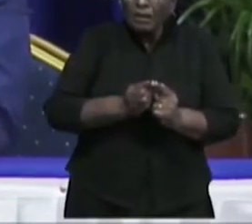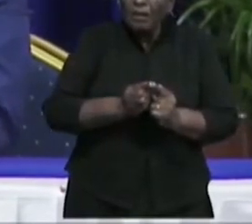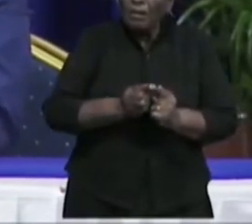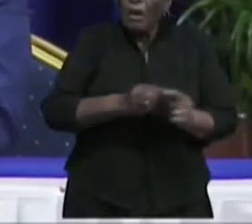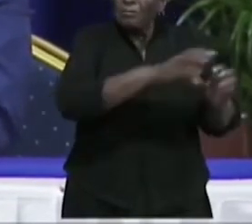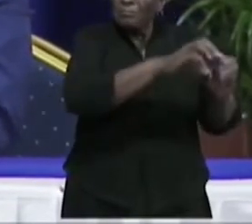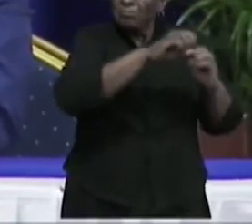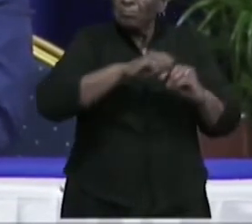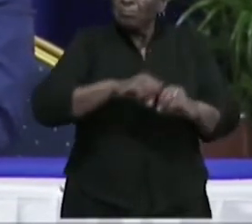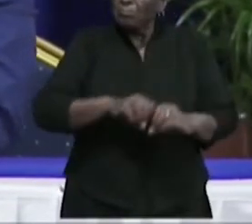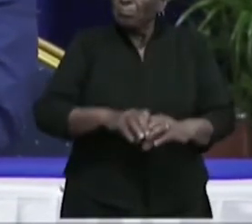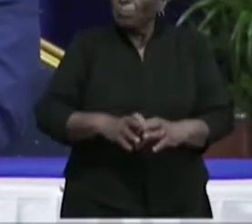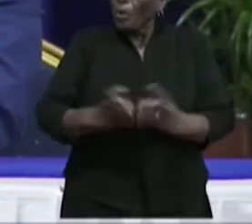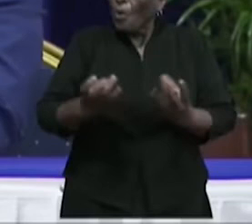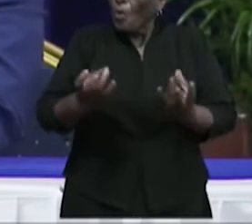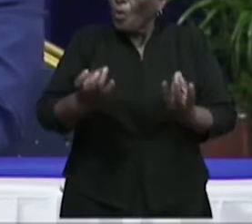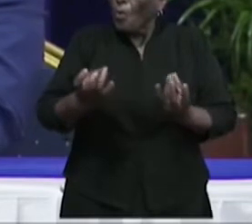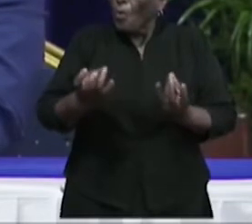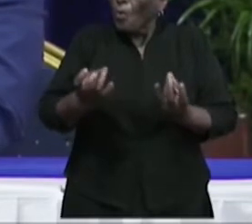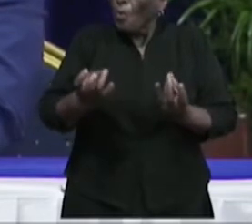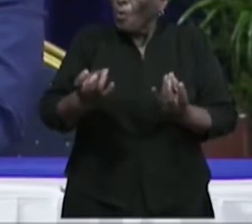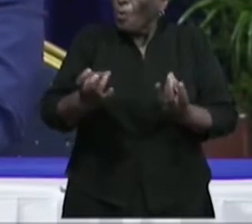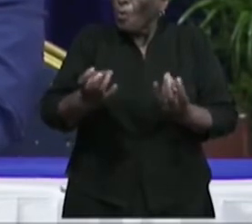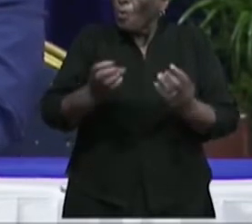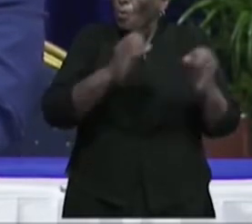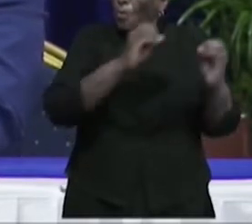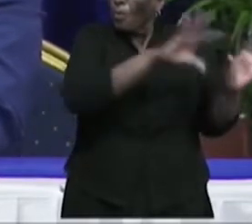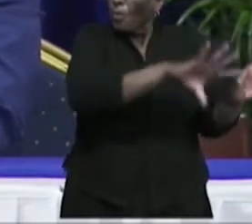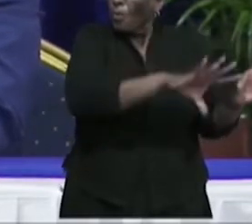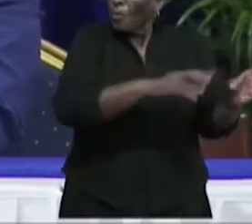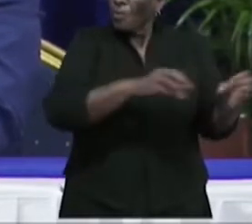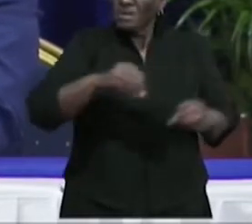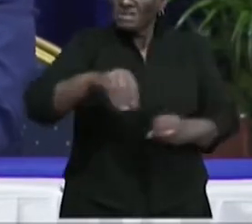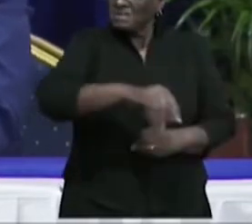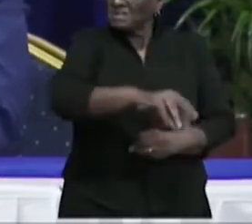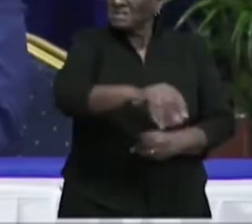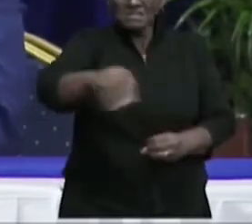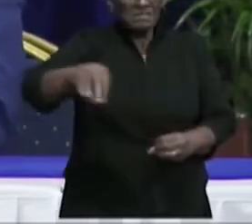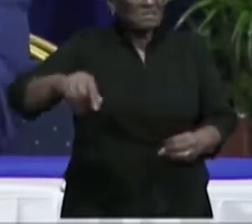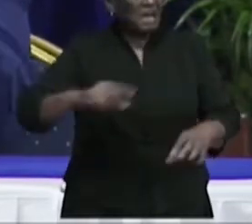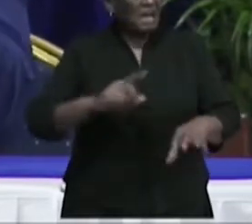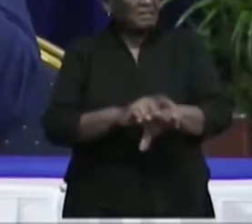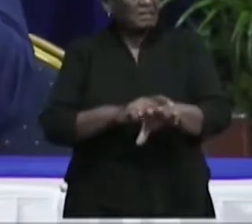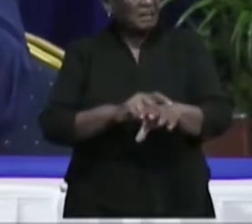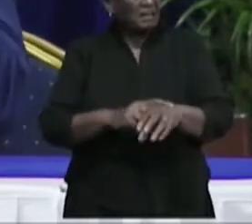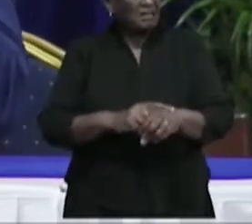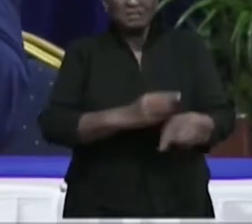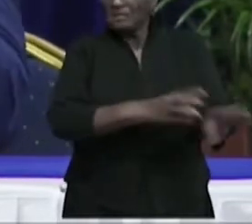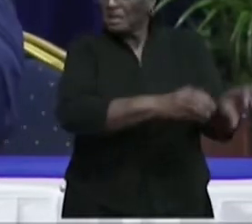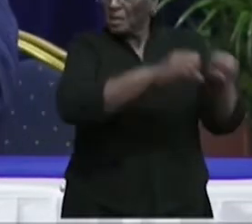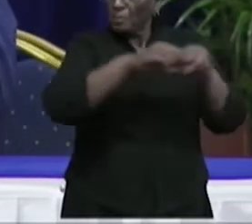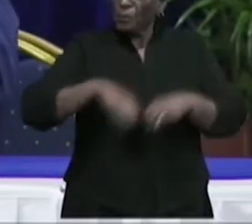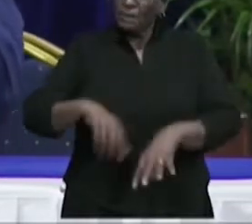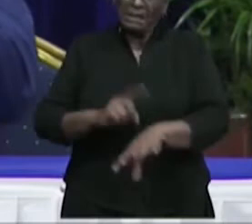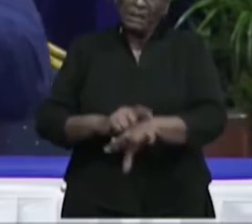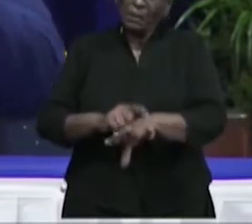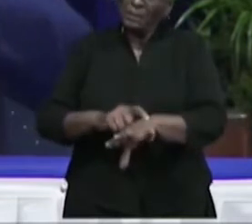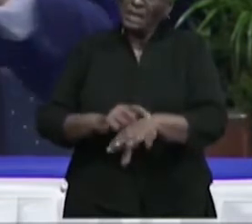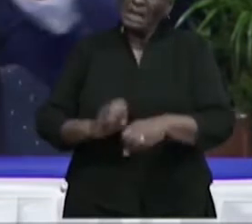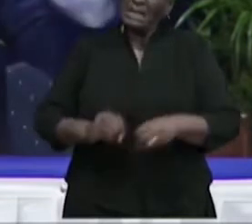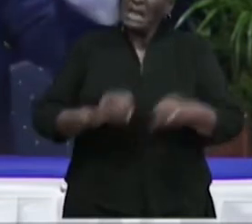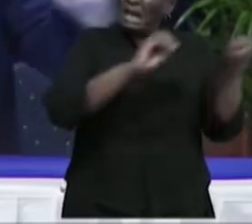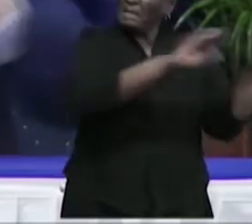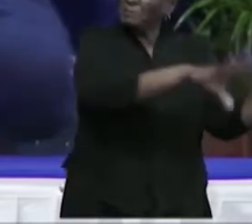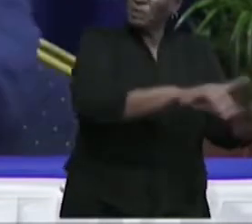omgaan? Wanneer zijn de oogsttijden, de zaaitijden? Kunnen we op tijd importeren? Al dit soort zaken worden in